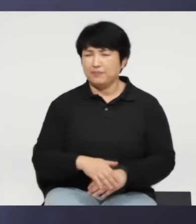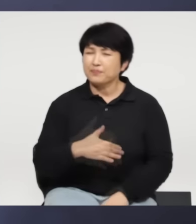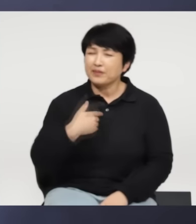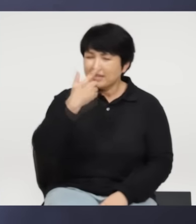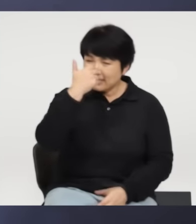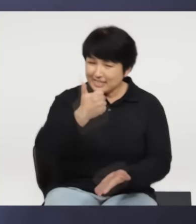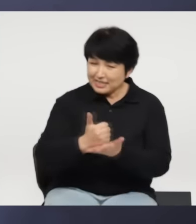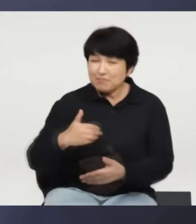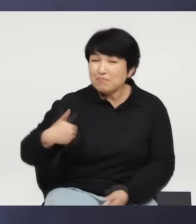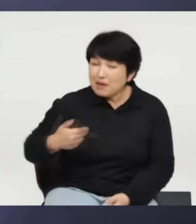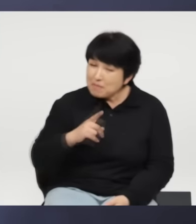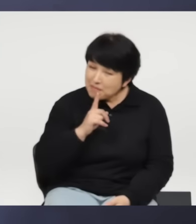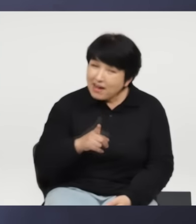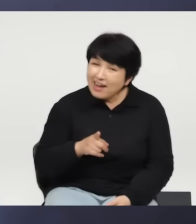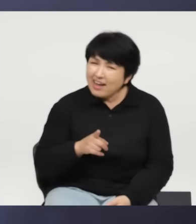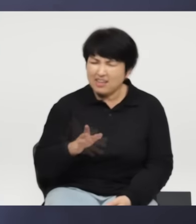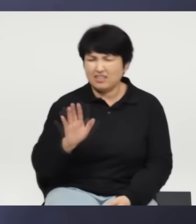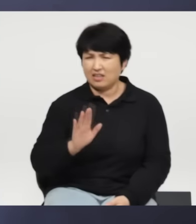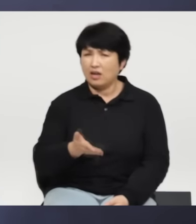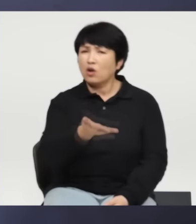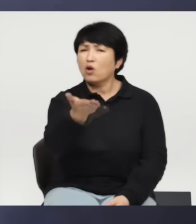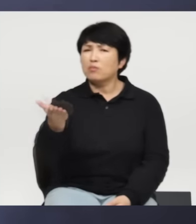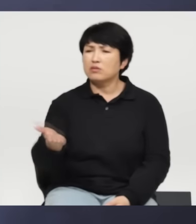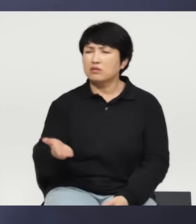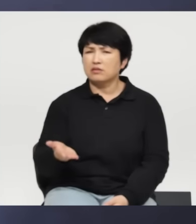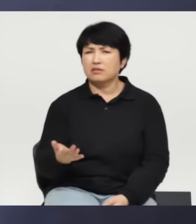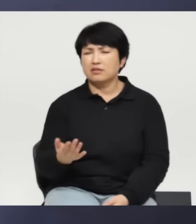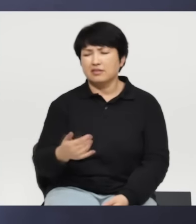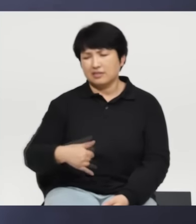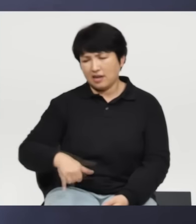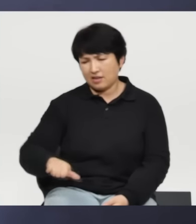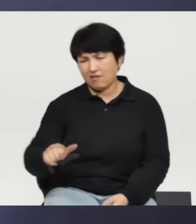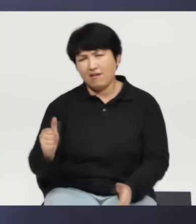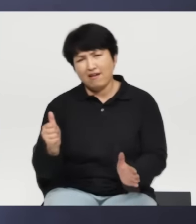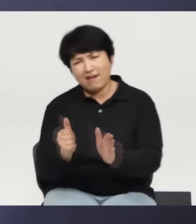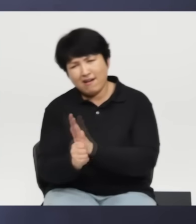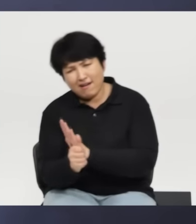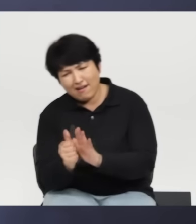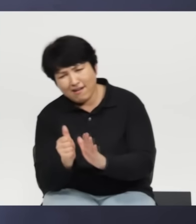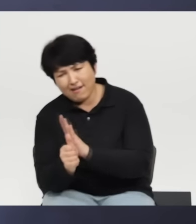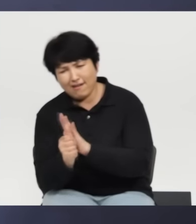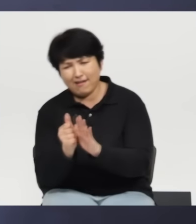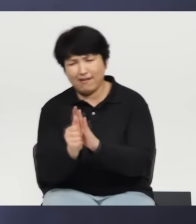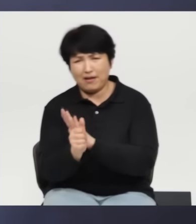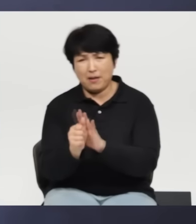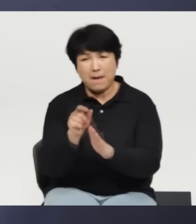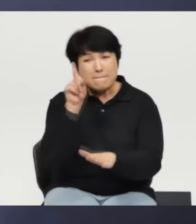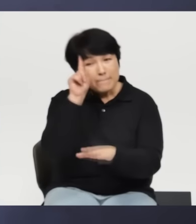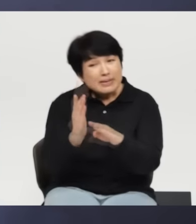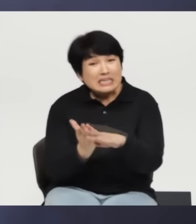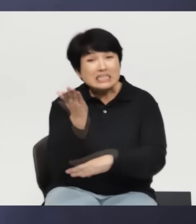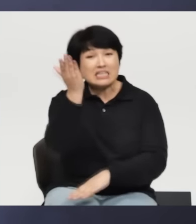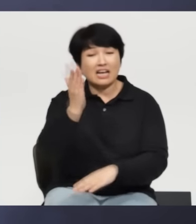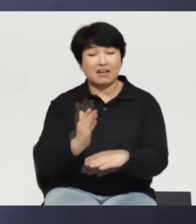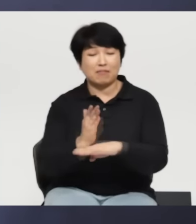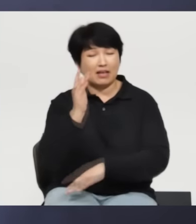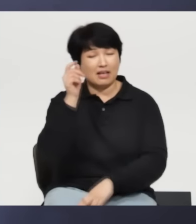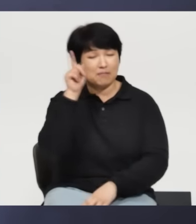스님을 애안 키워봤니 그런 소리 하지 이러는데 여러분들이 아이들한테 지나치게 과잉 친절을 베푸니까 지금 키우는 게